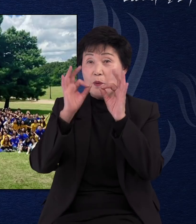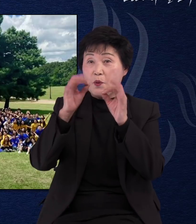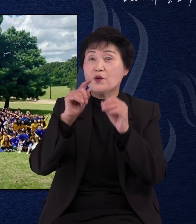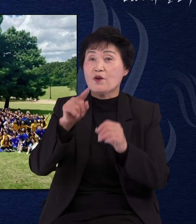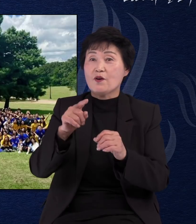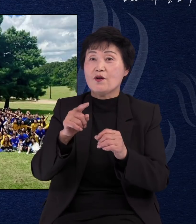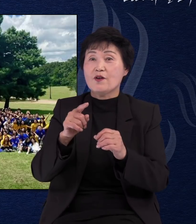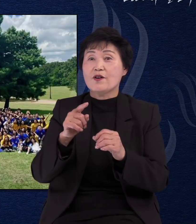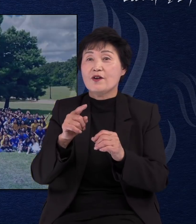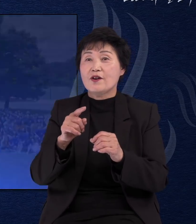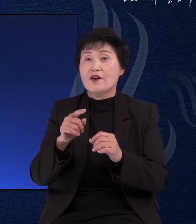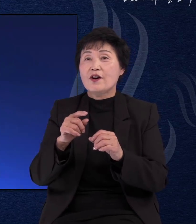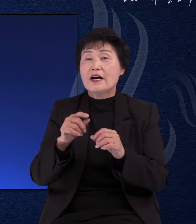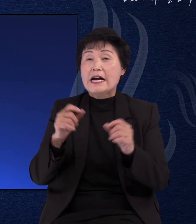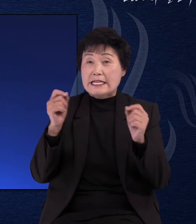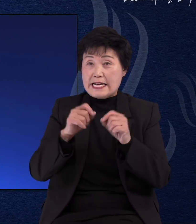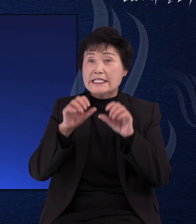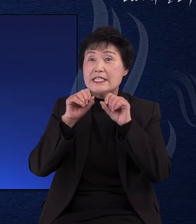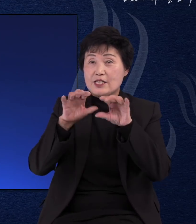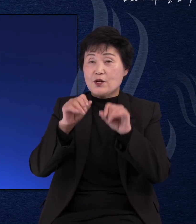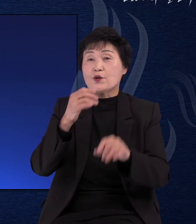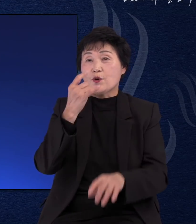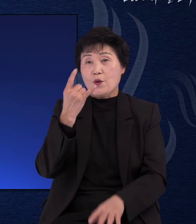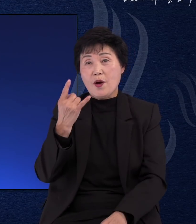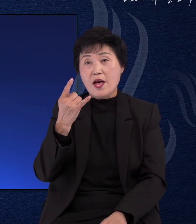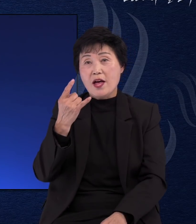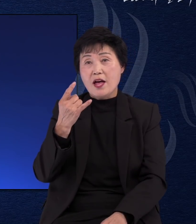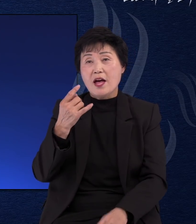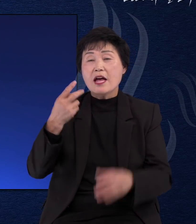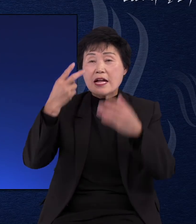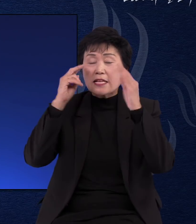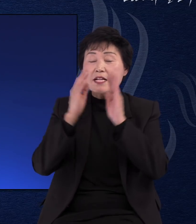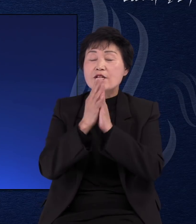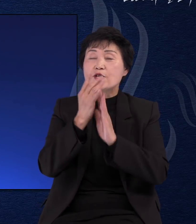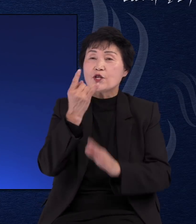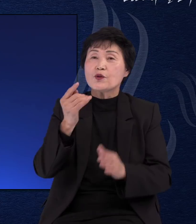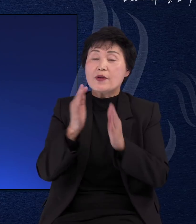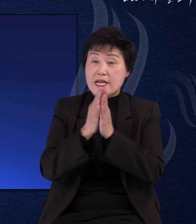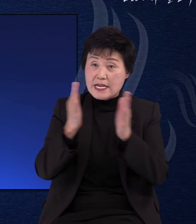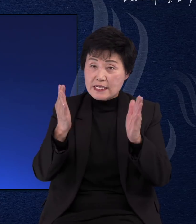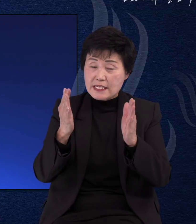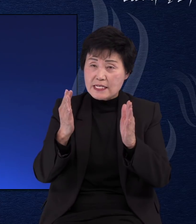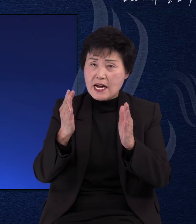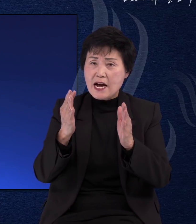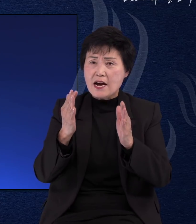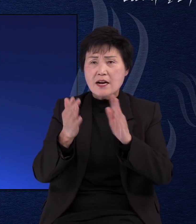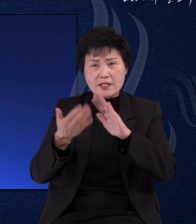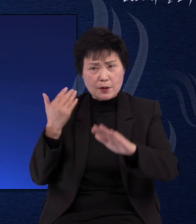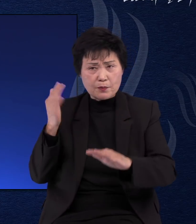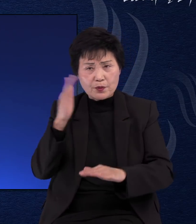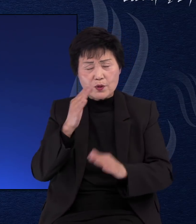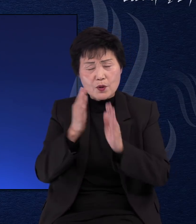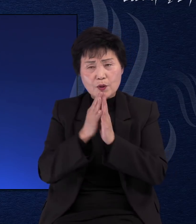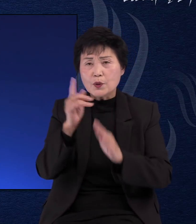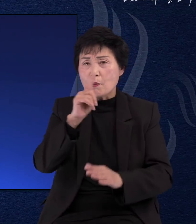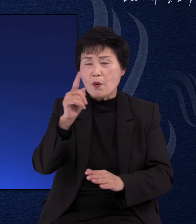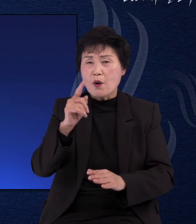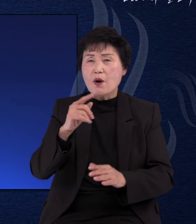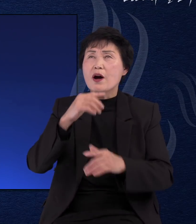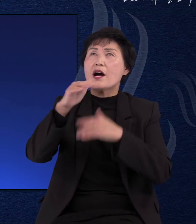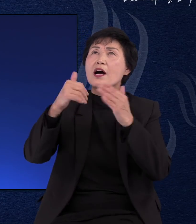이렇게 다니엘 시작하기 전부터 기도했습니다. 하나님, 교회 자랑 되지 않게 해주십시오.